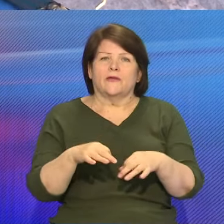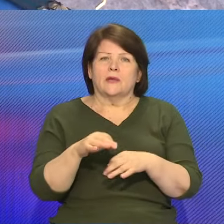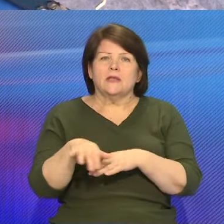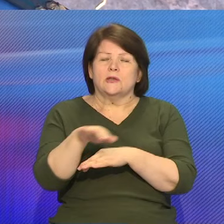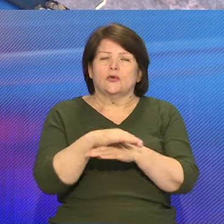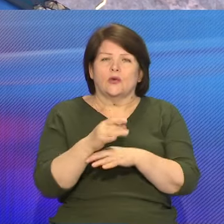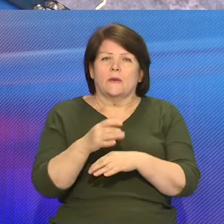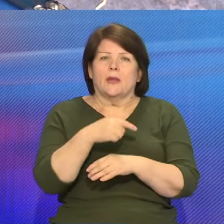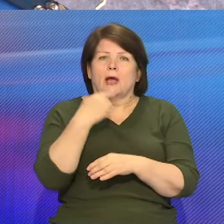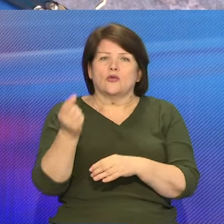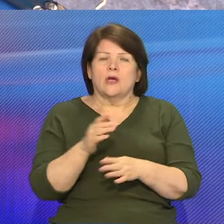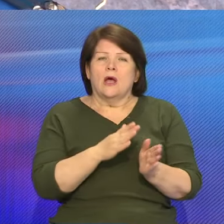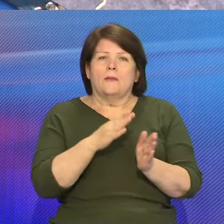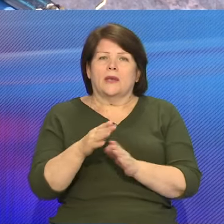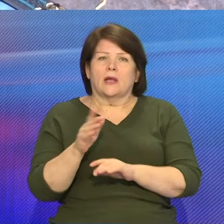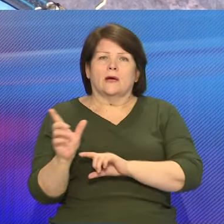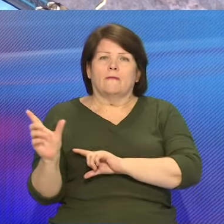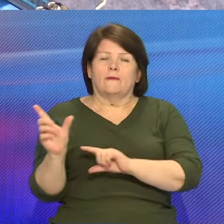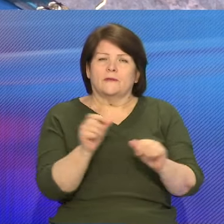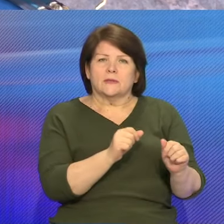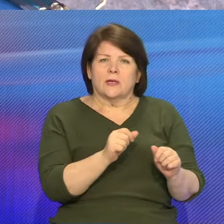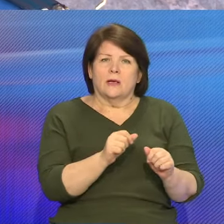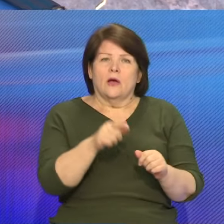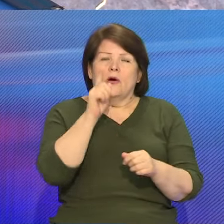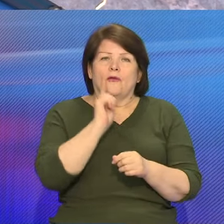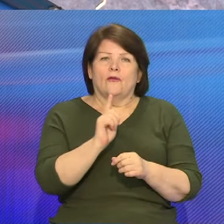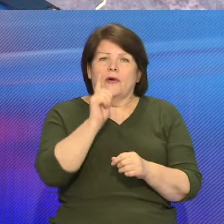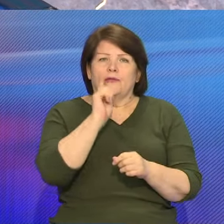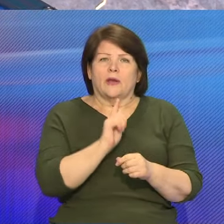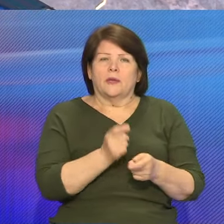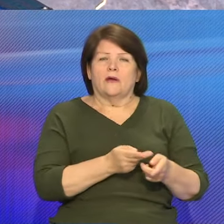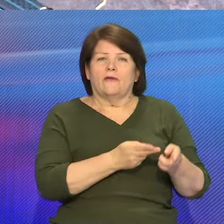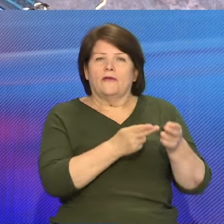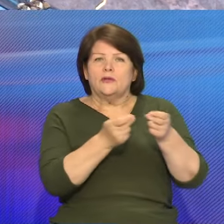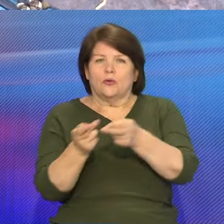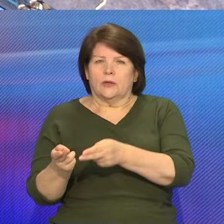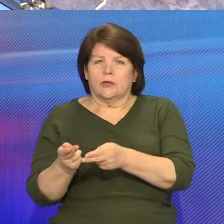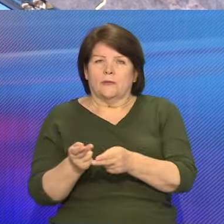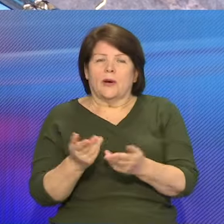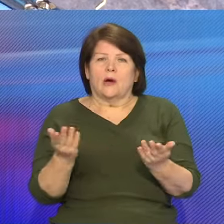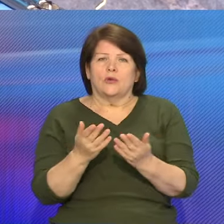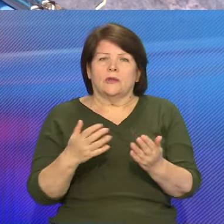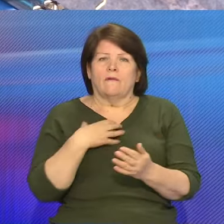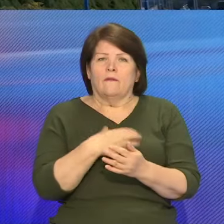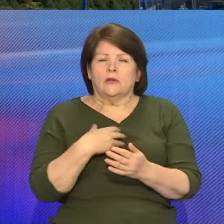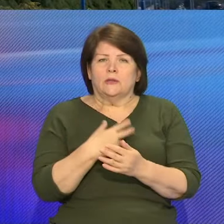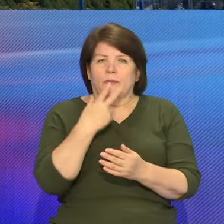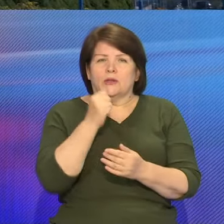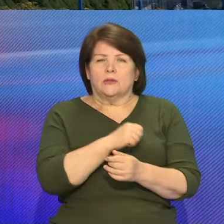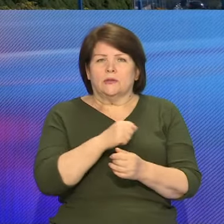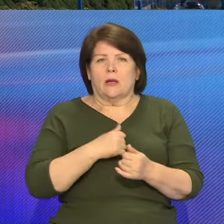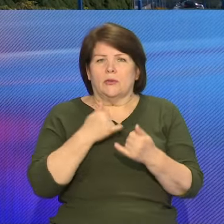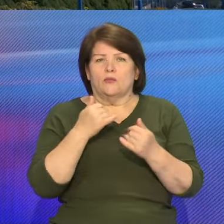Беларусь, порядок вывоза транспортных средств временно ввезенных, если по какой-то объективной причине сам собственник не может вывести